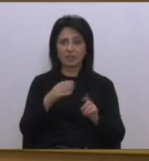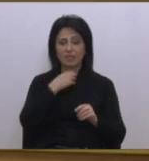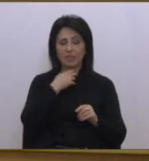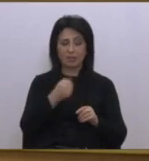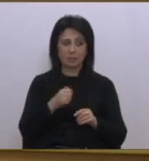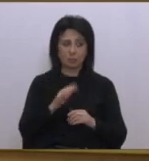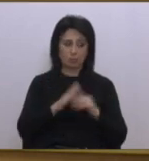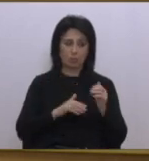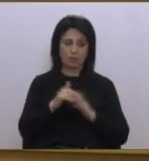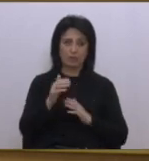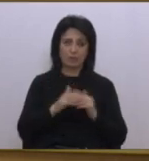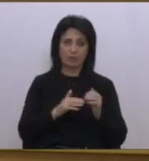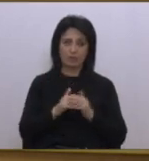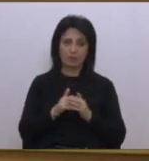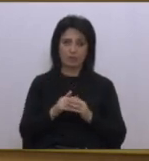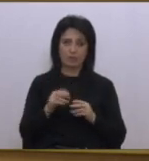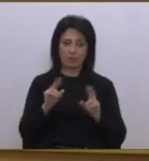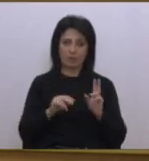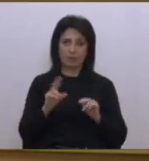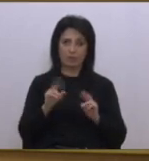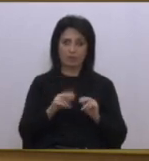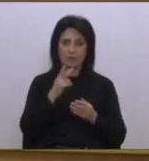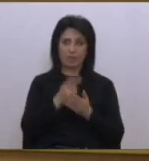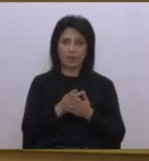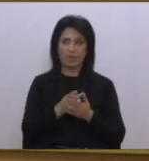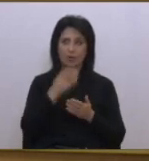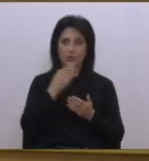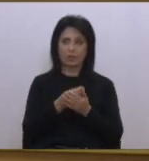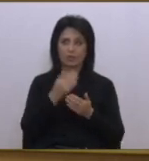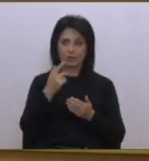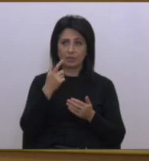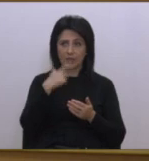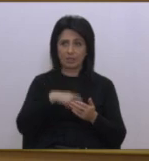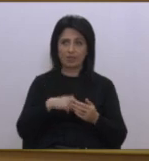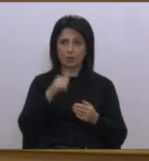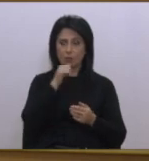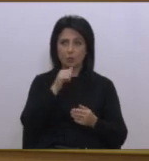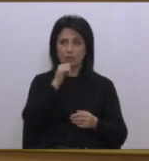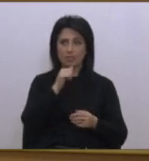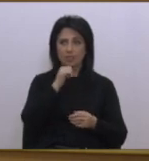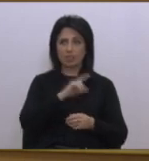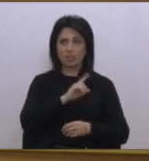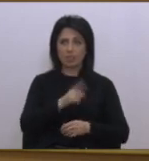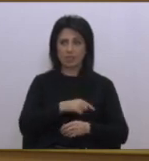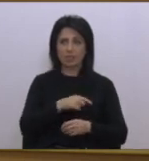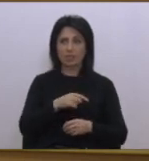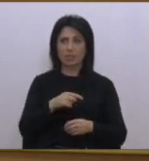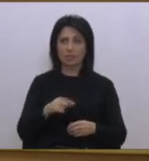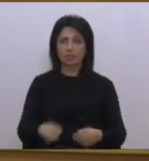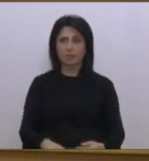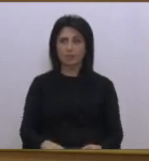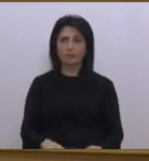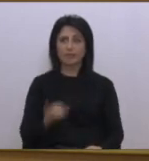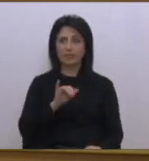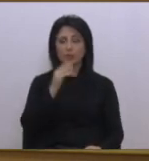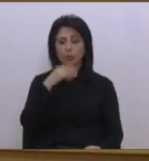დეფიციტური პროფესიების გათვალისწინებით, დაინახოს თქვათ თავისი თავი, მოსინჯოს ძალები და